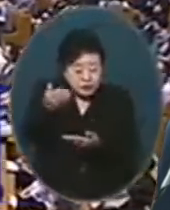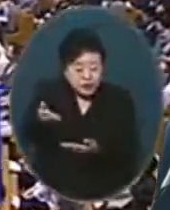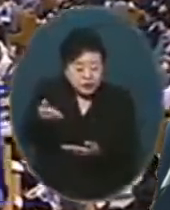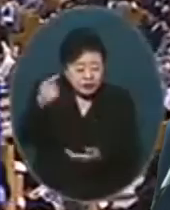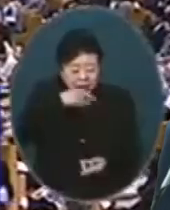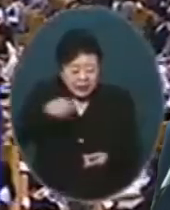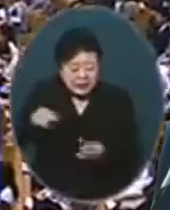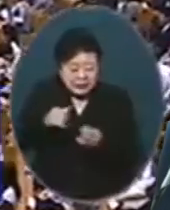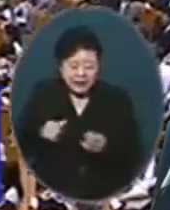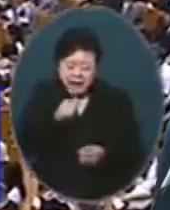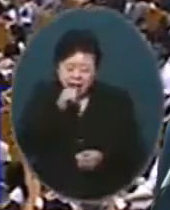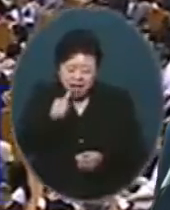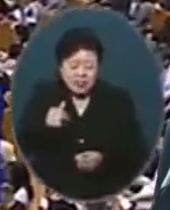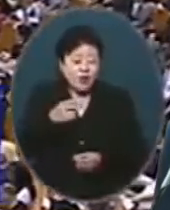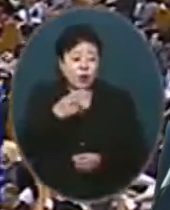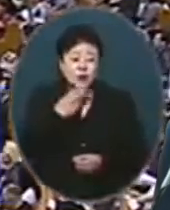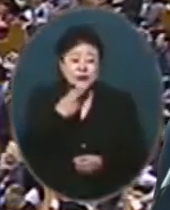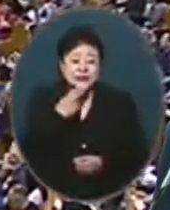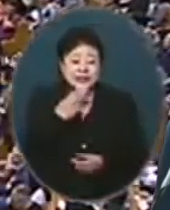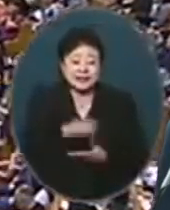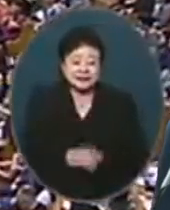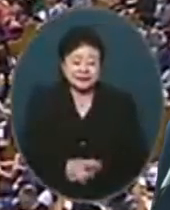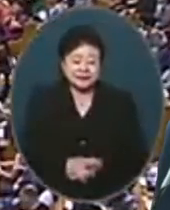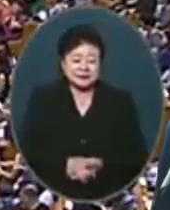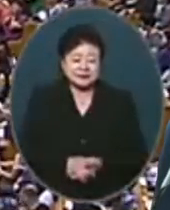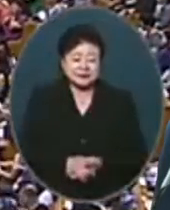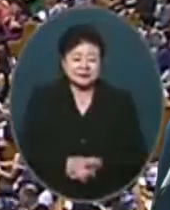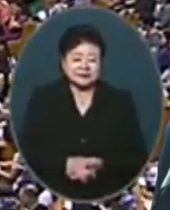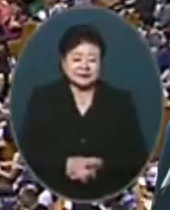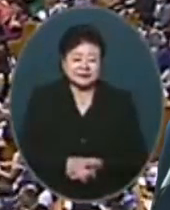해할 자가 결단코 없으리라.